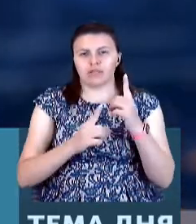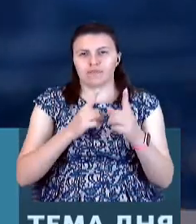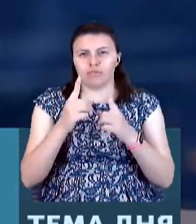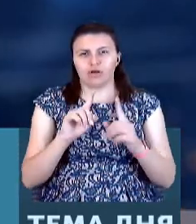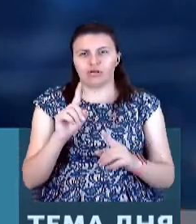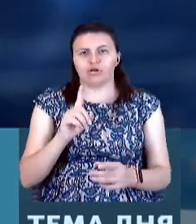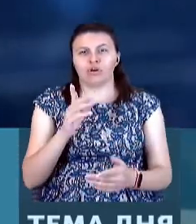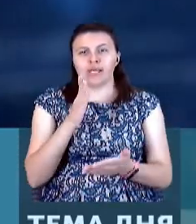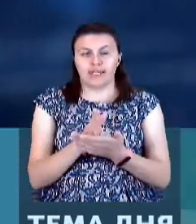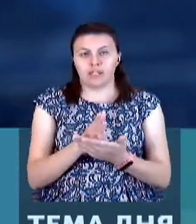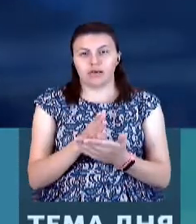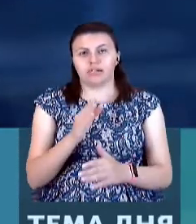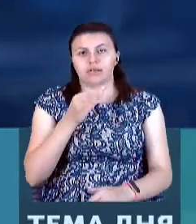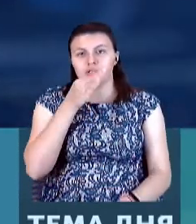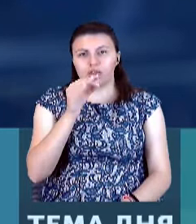номером